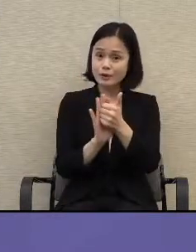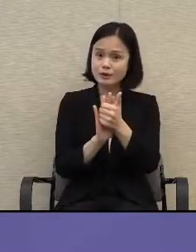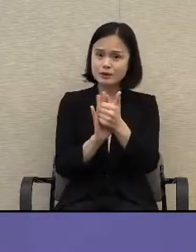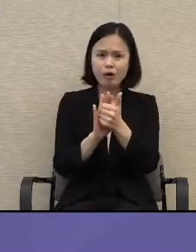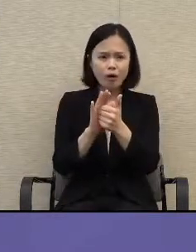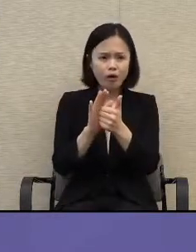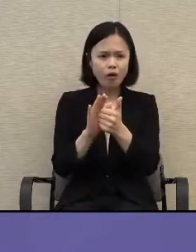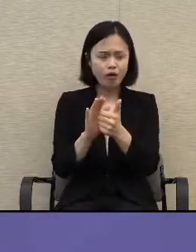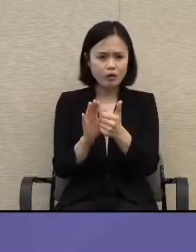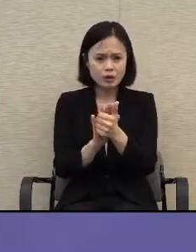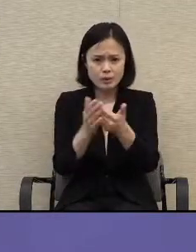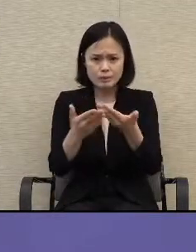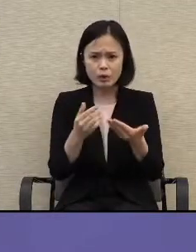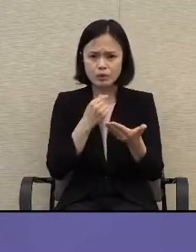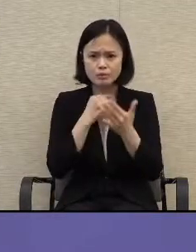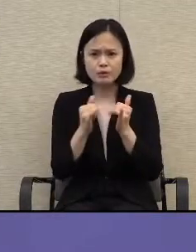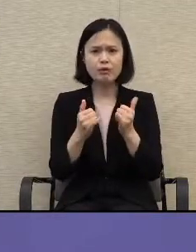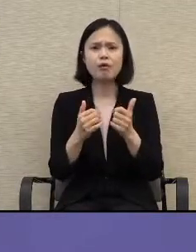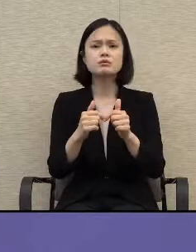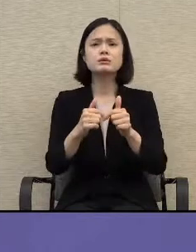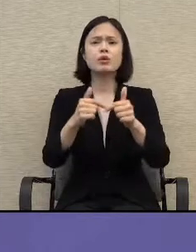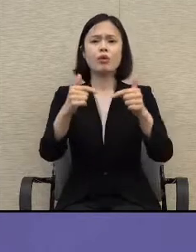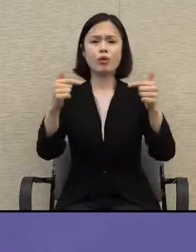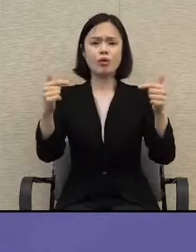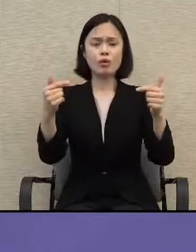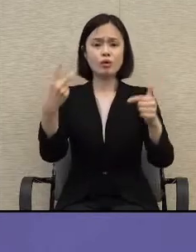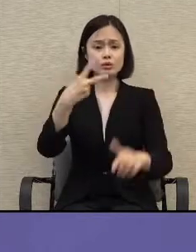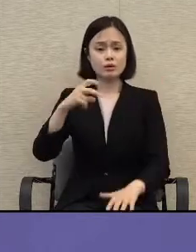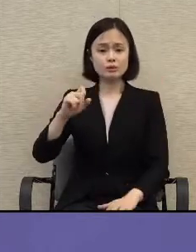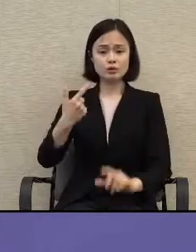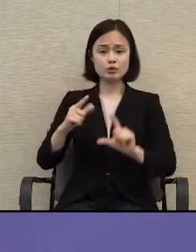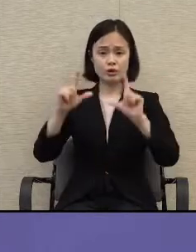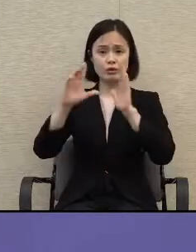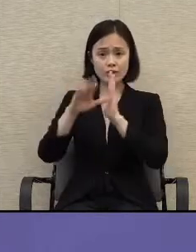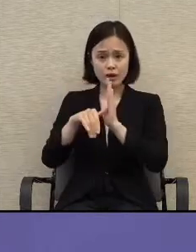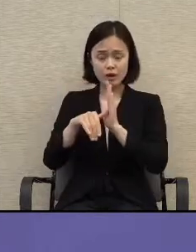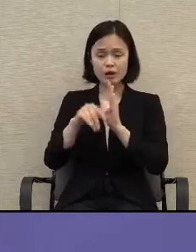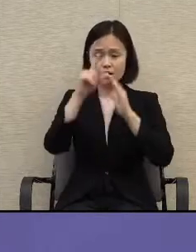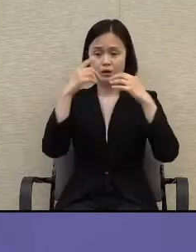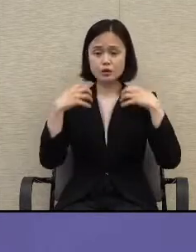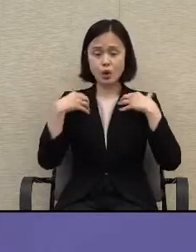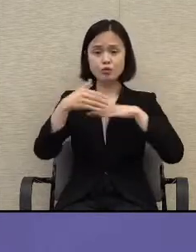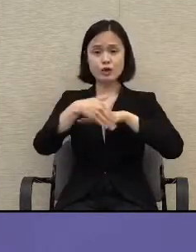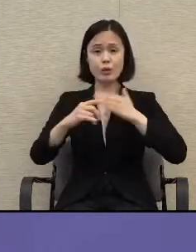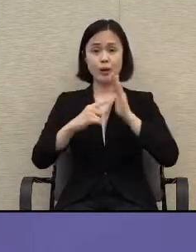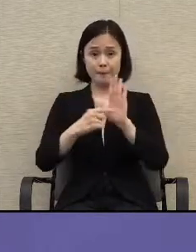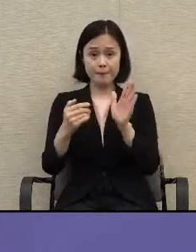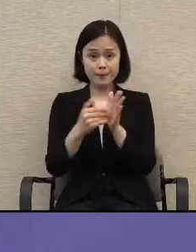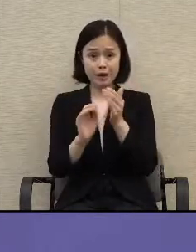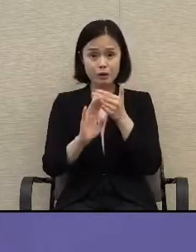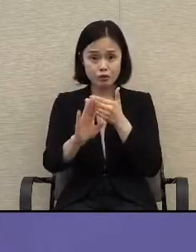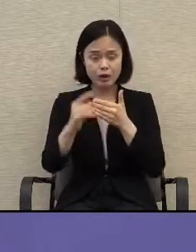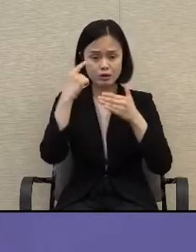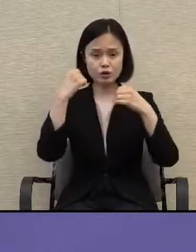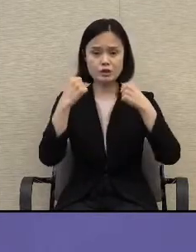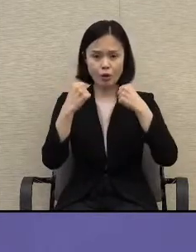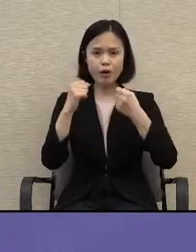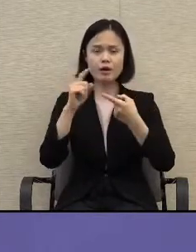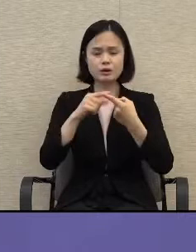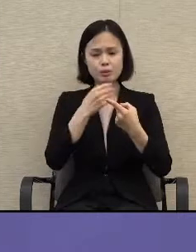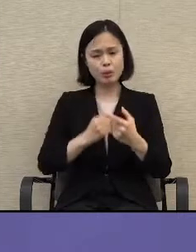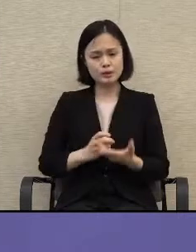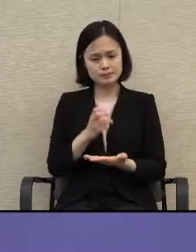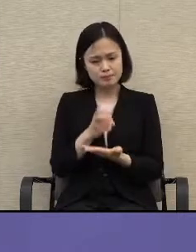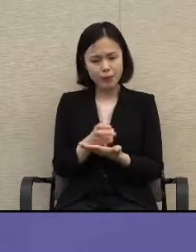있습니다. 2016년에 정신과 종합대책이 발표가 되고 정신과복지법에서도 계속 이야기를 하고 있는 것처럼 우리가 전